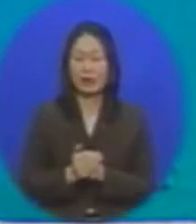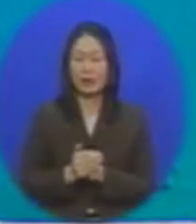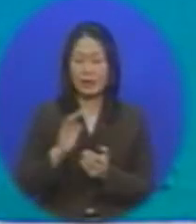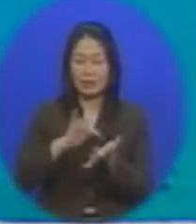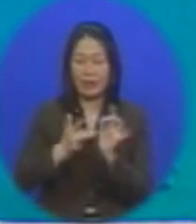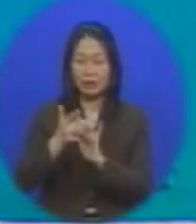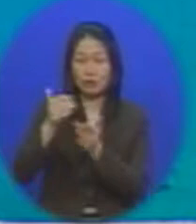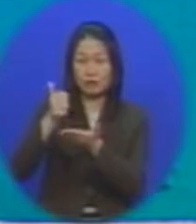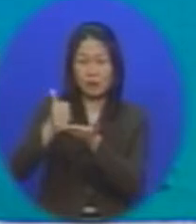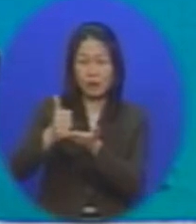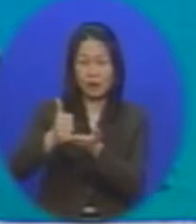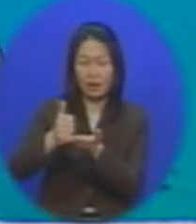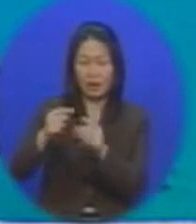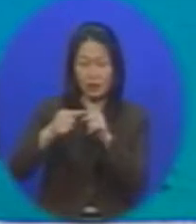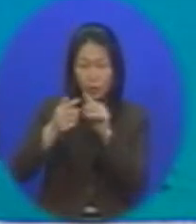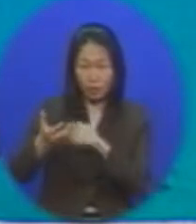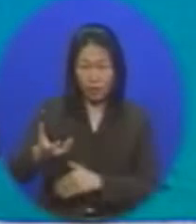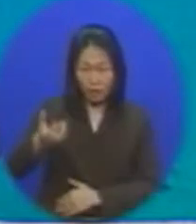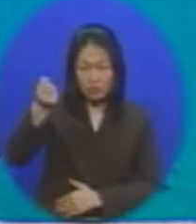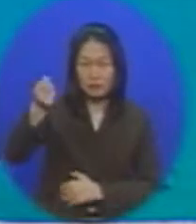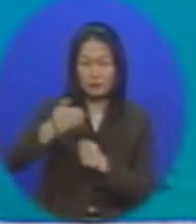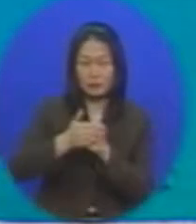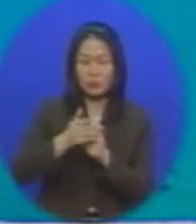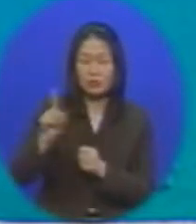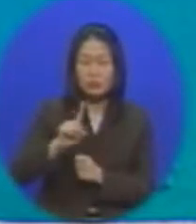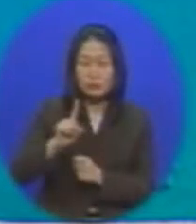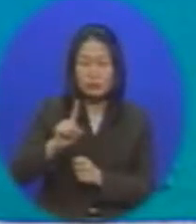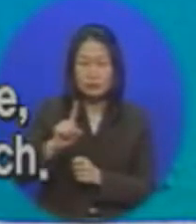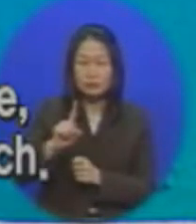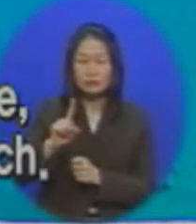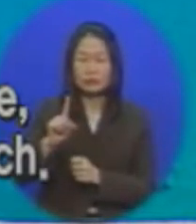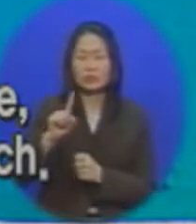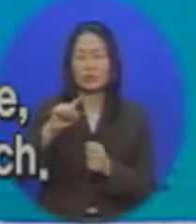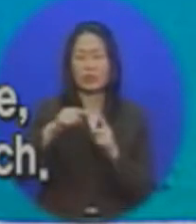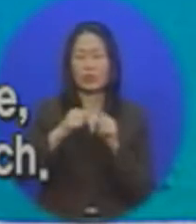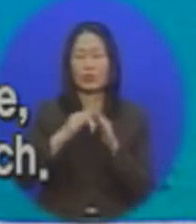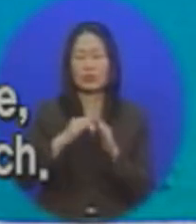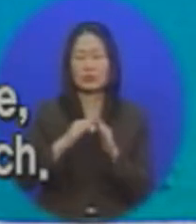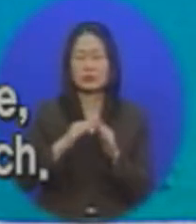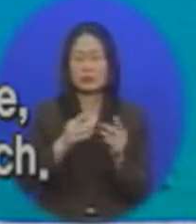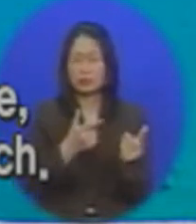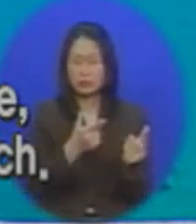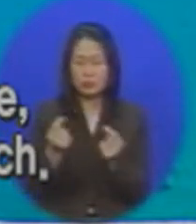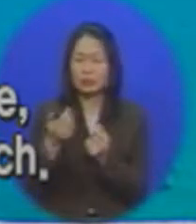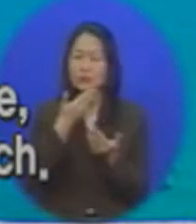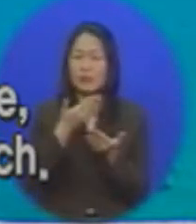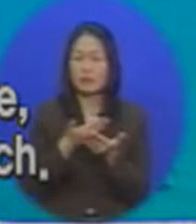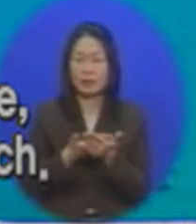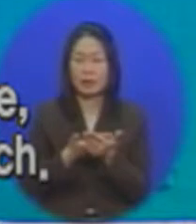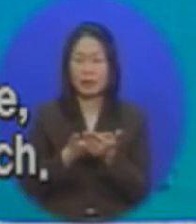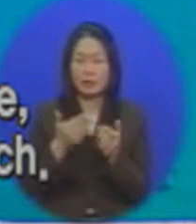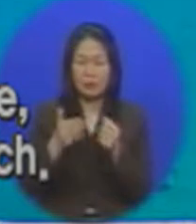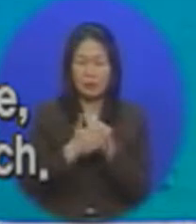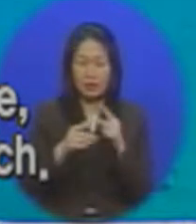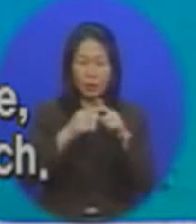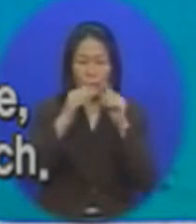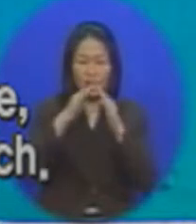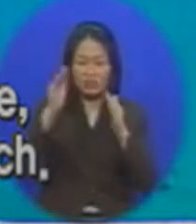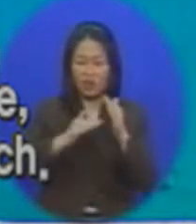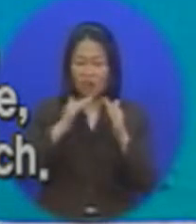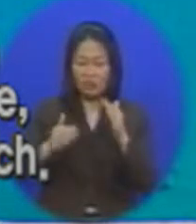라는 것 때문에 어떤 교회가 쥐 합니다 그러므로 교회 절대로